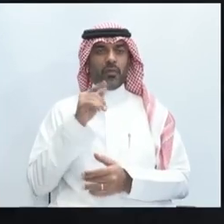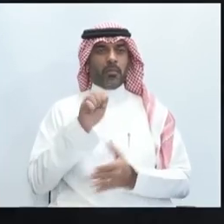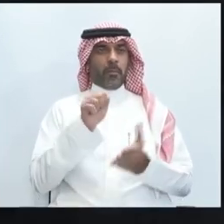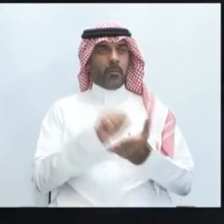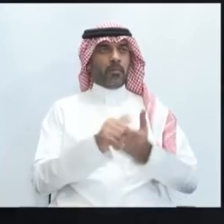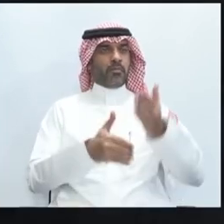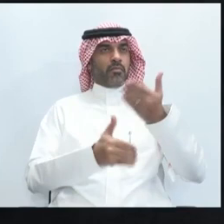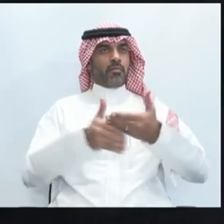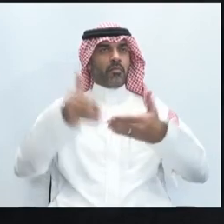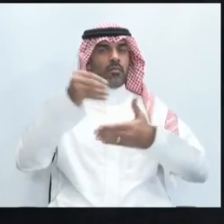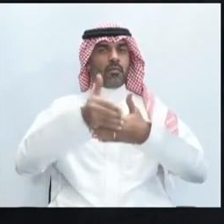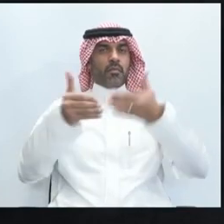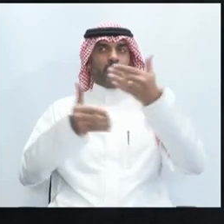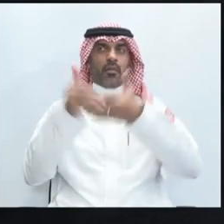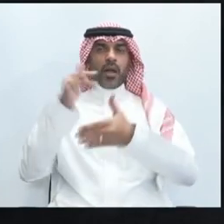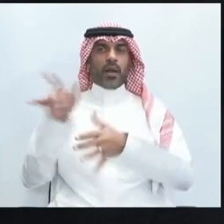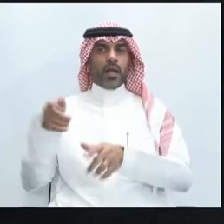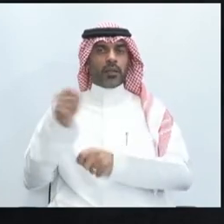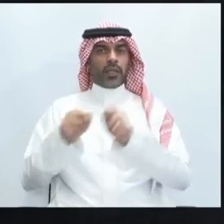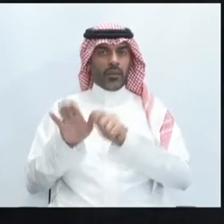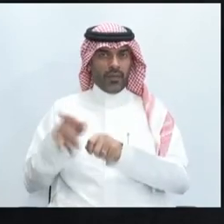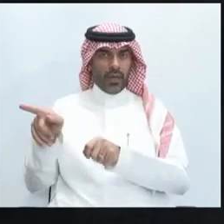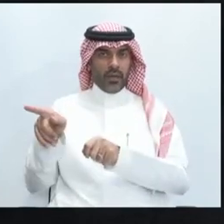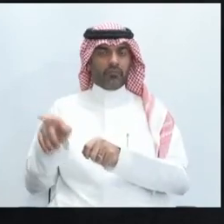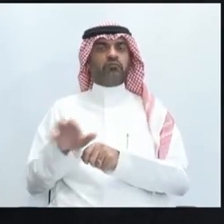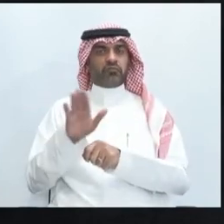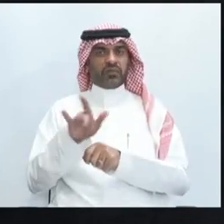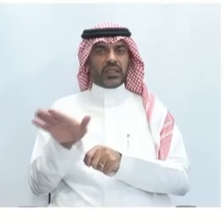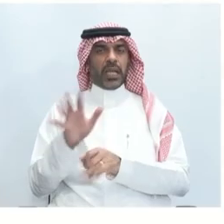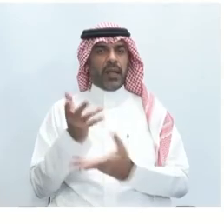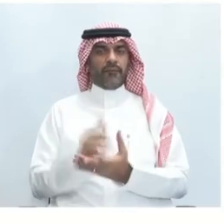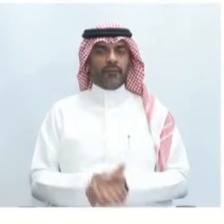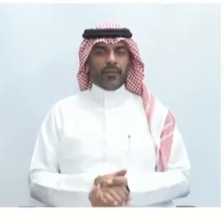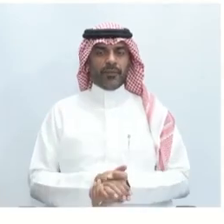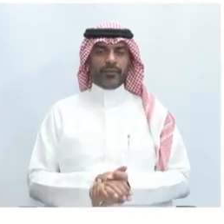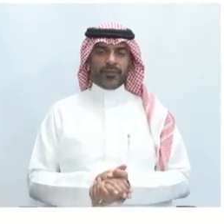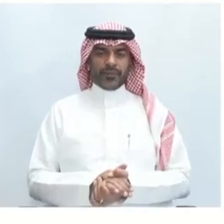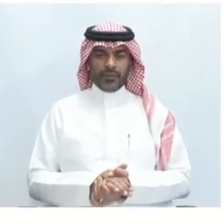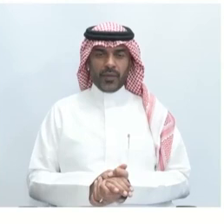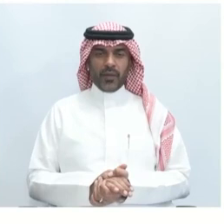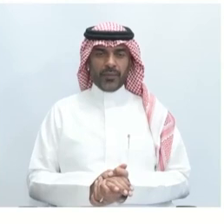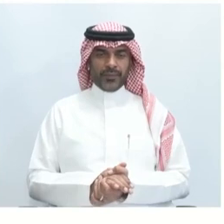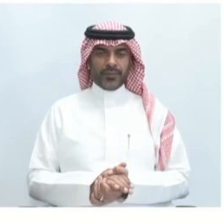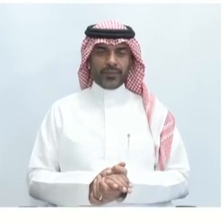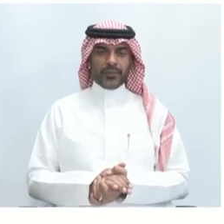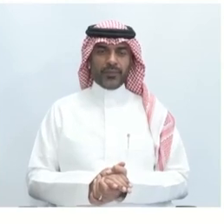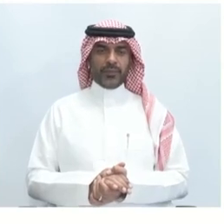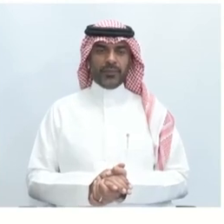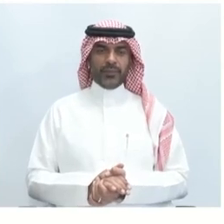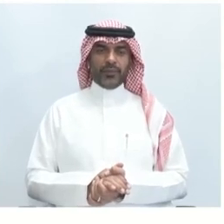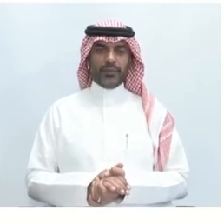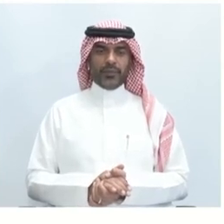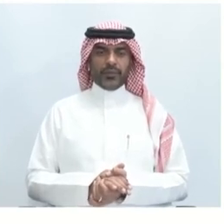او بناء مباني كيف نستخدم الريبوتات نجد كثيرا الاجهزه او الروبوتات